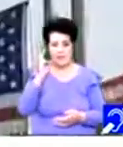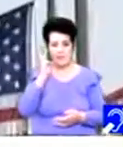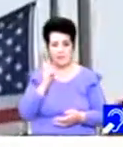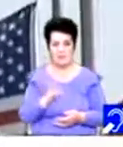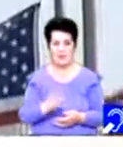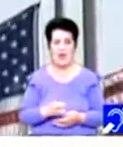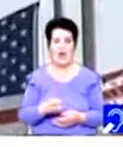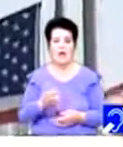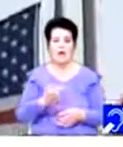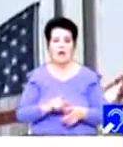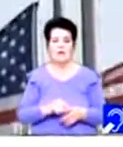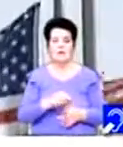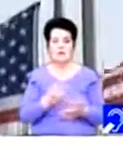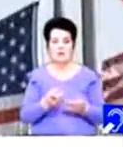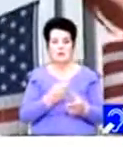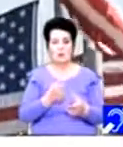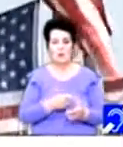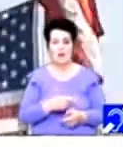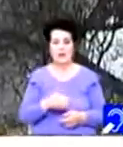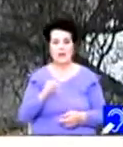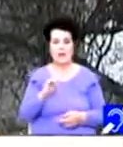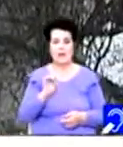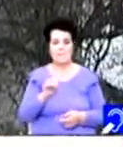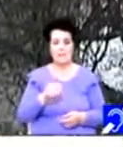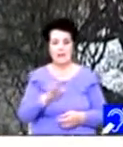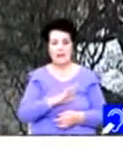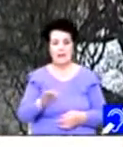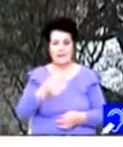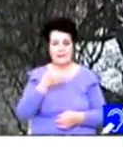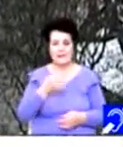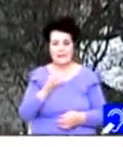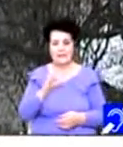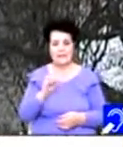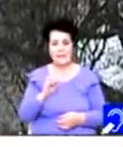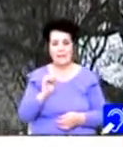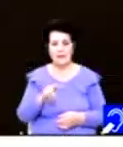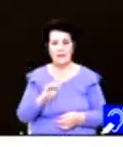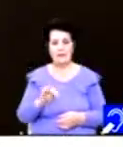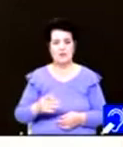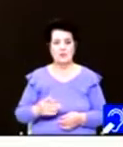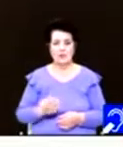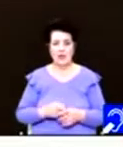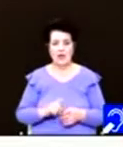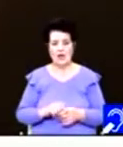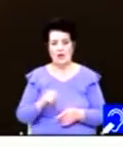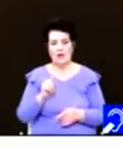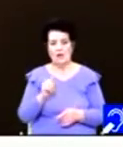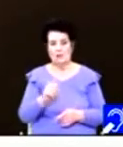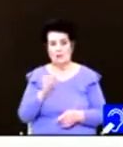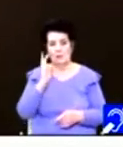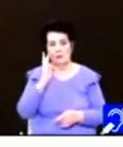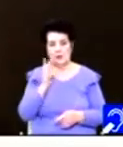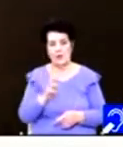Kim Darroch îl numea pe Trump instabil și incompetent. Administrația de la Washington a reacționat cu furie și